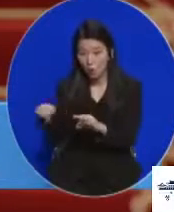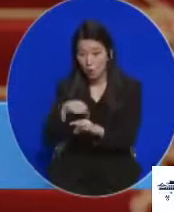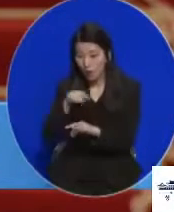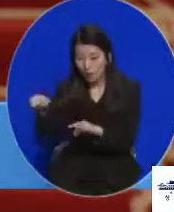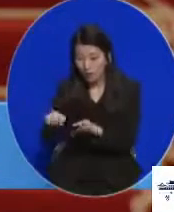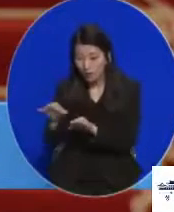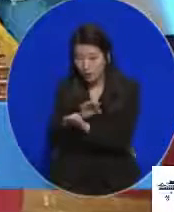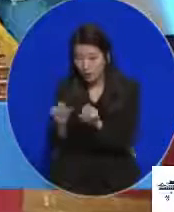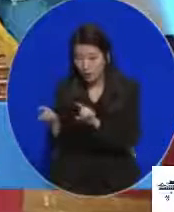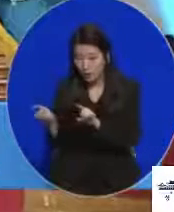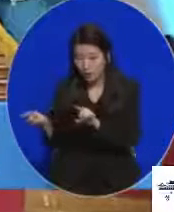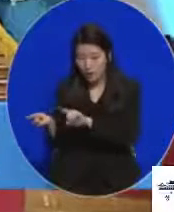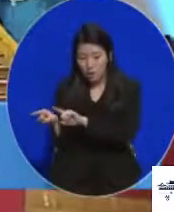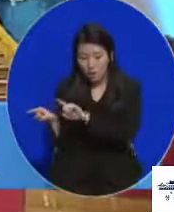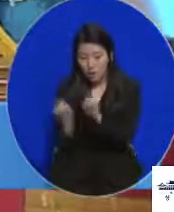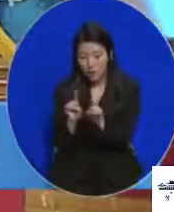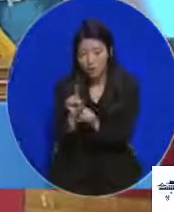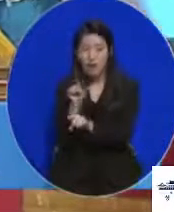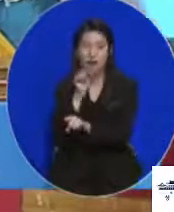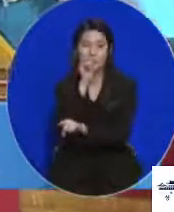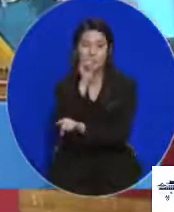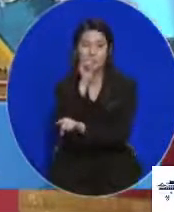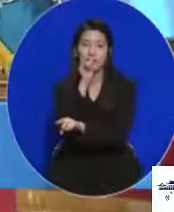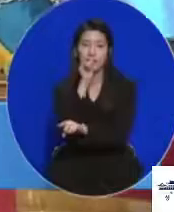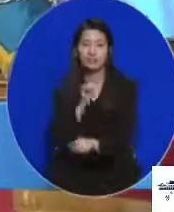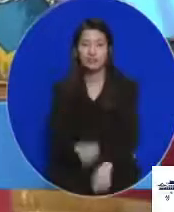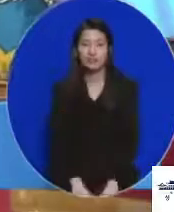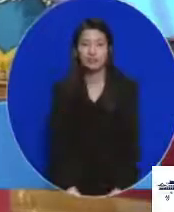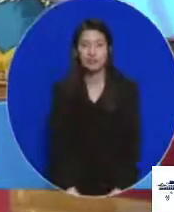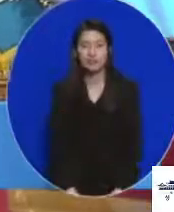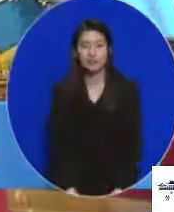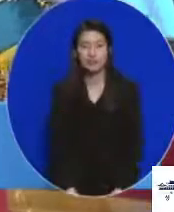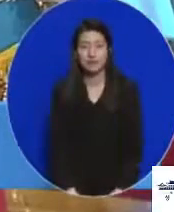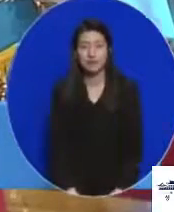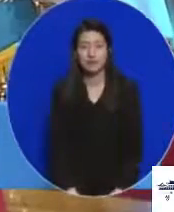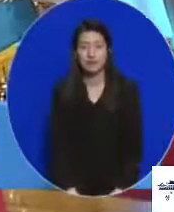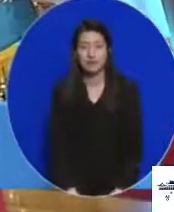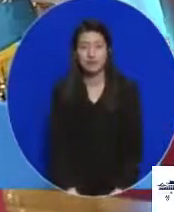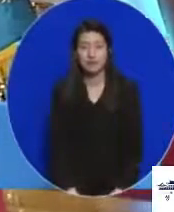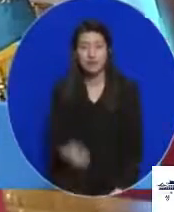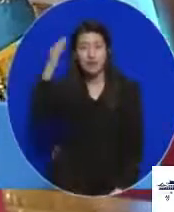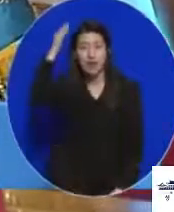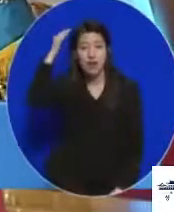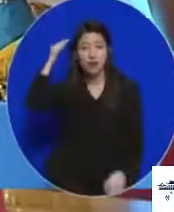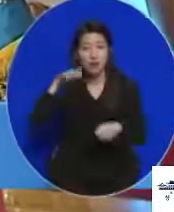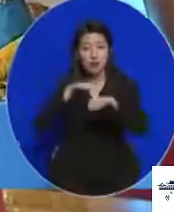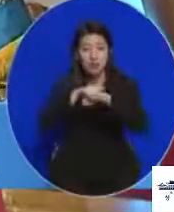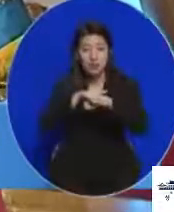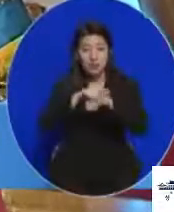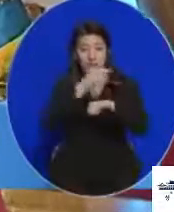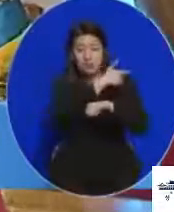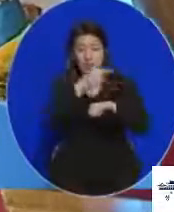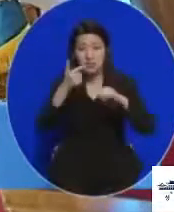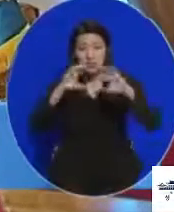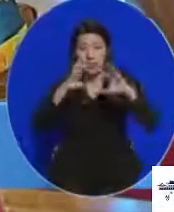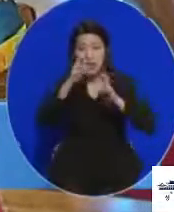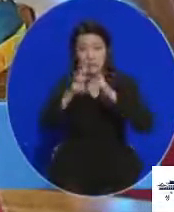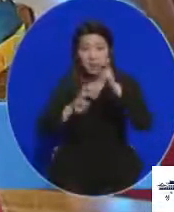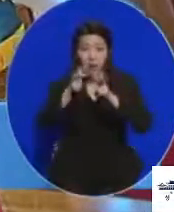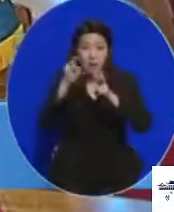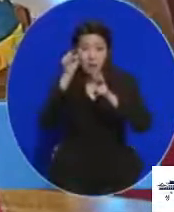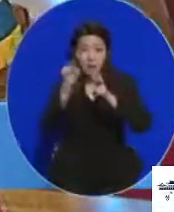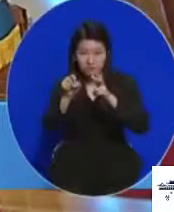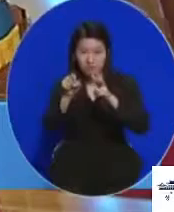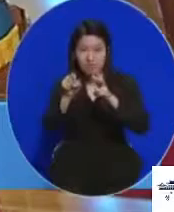키우고 있습니다 올해부터 본격적으로 추진되는 상판 u 딜의 핵심 또한 사람과